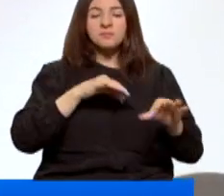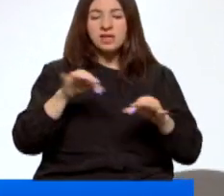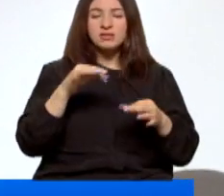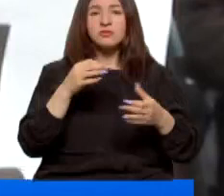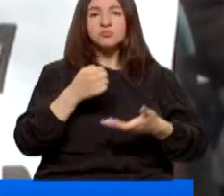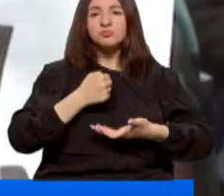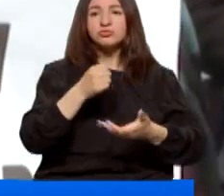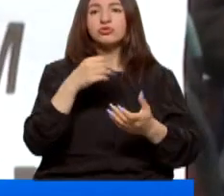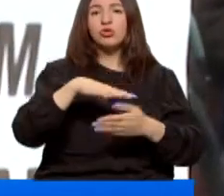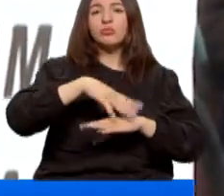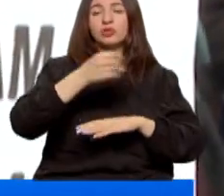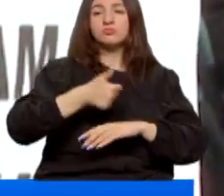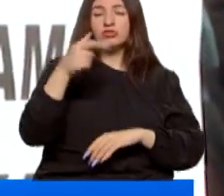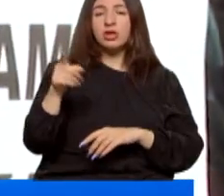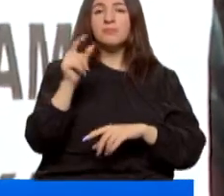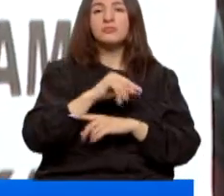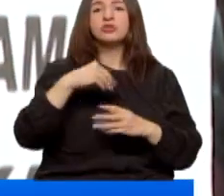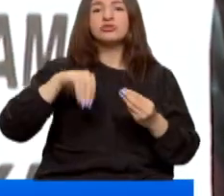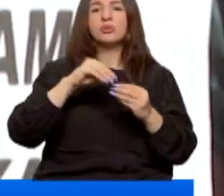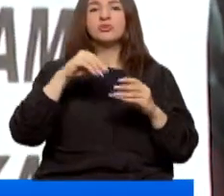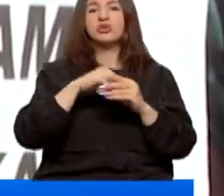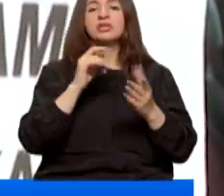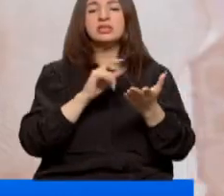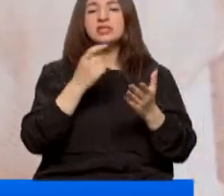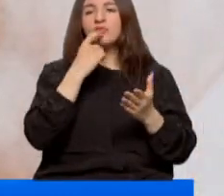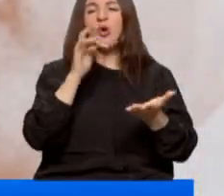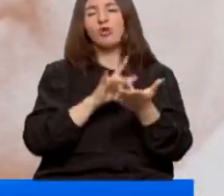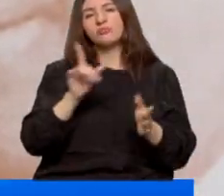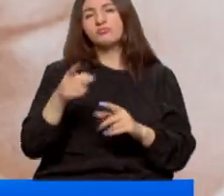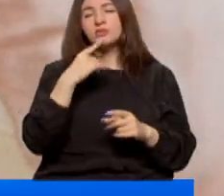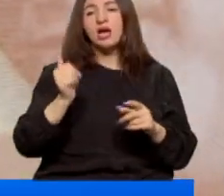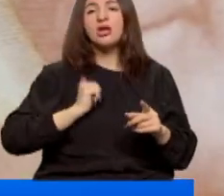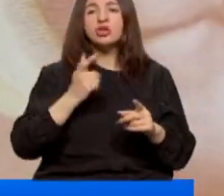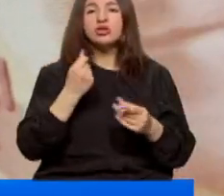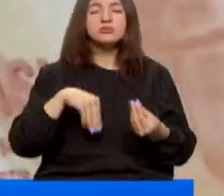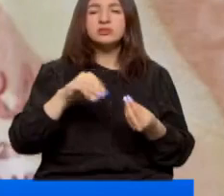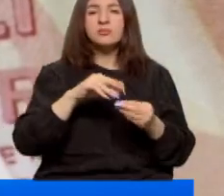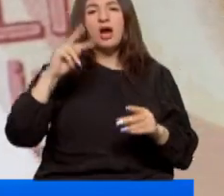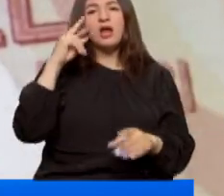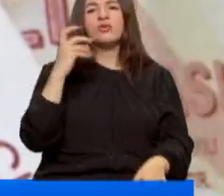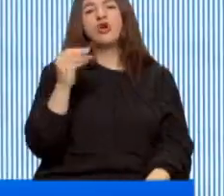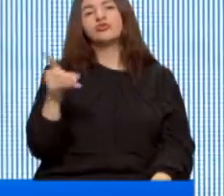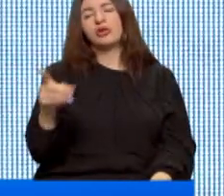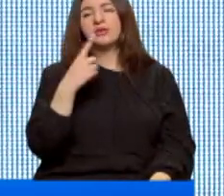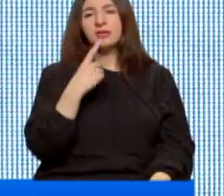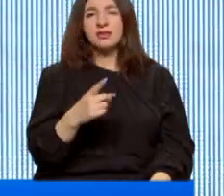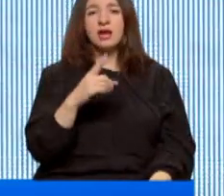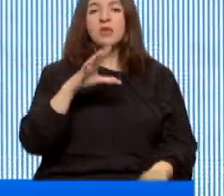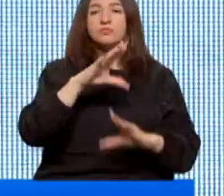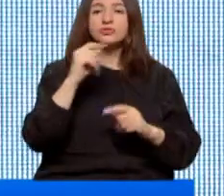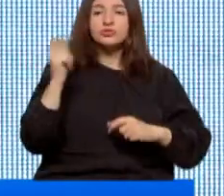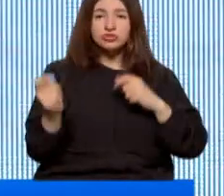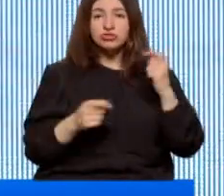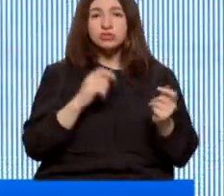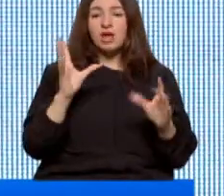AK Partili Cevdet Yılmaz memurlara zam için yıl ortasını işaret ederken asgari ücret artışı da Aralık'ta olacak dedi. Tüm